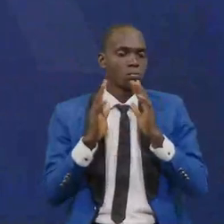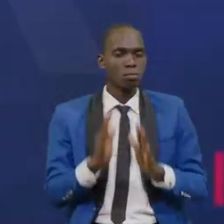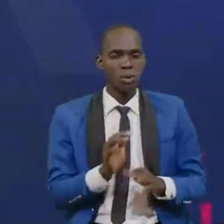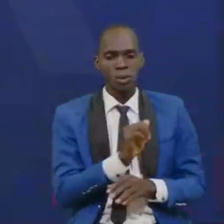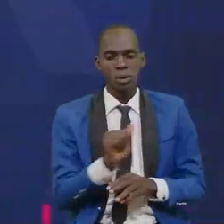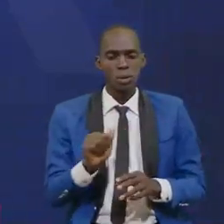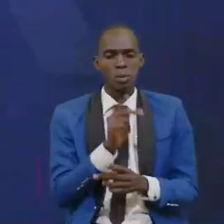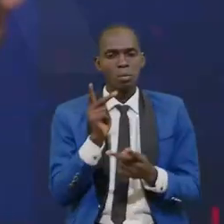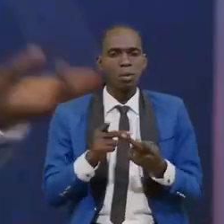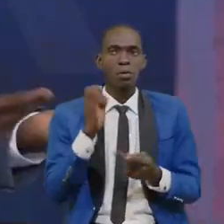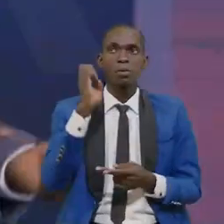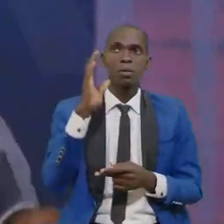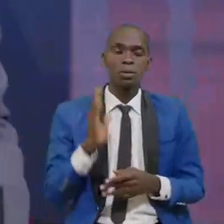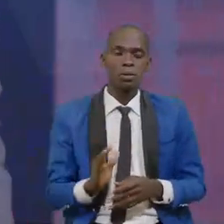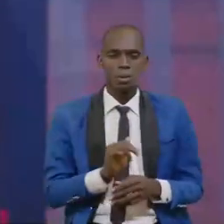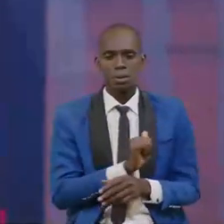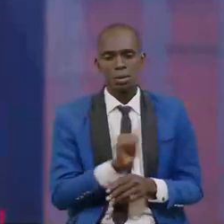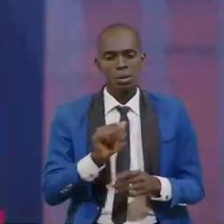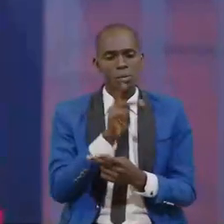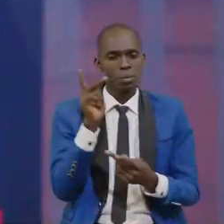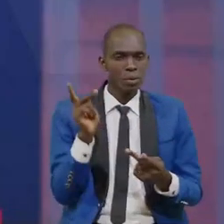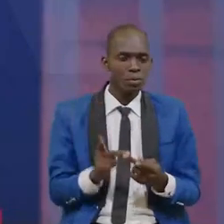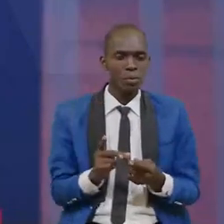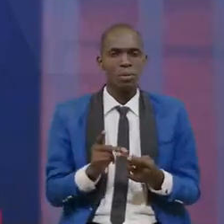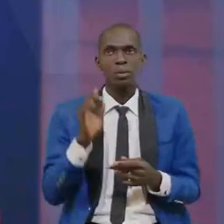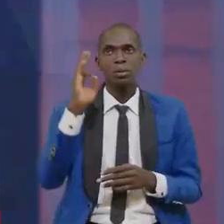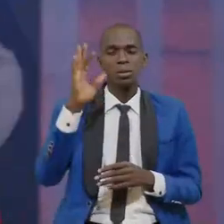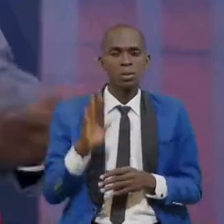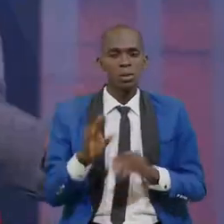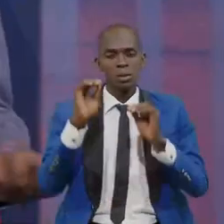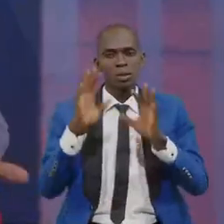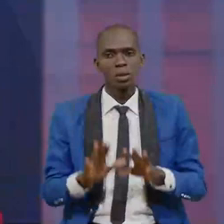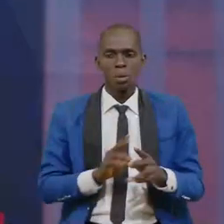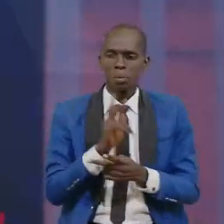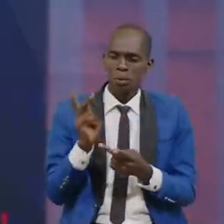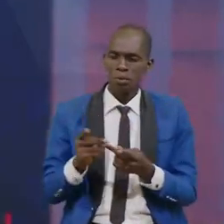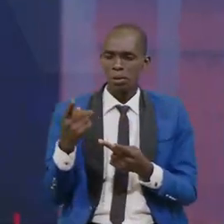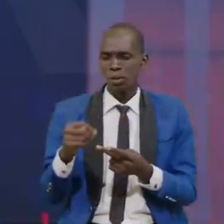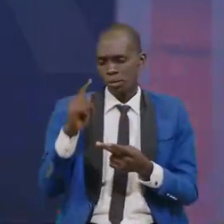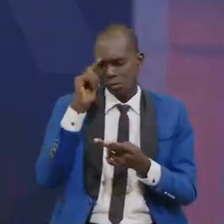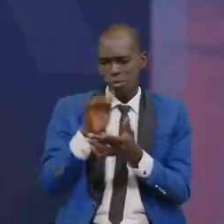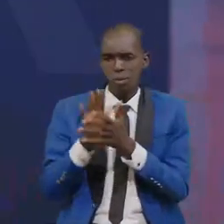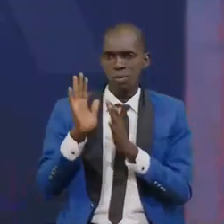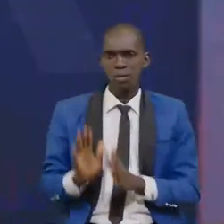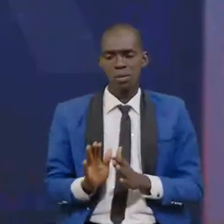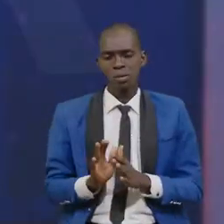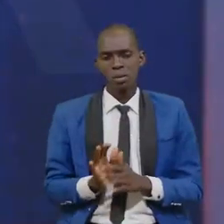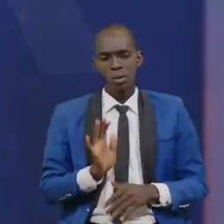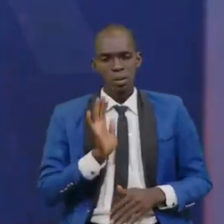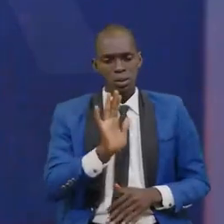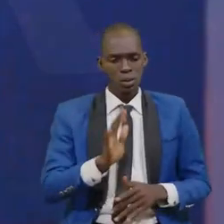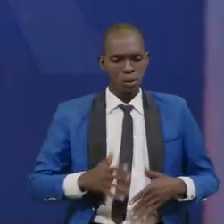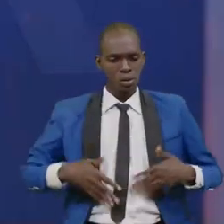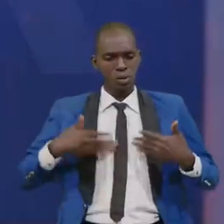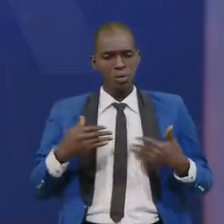pasteur imparfait, un enseignant imparfait puisse parfaire les saints? Sa vie est à